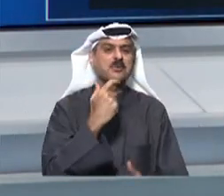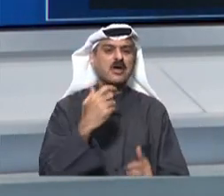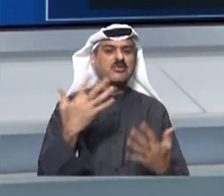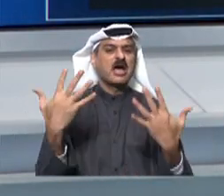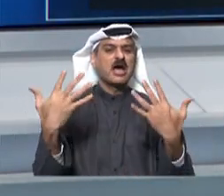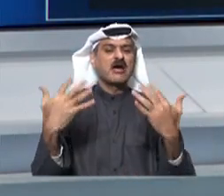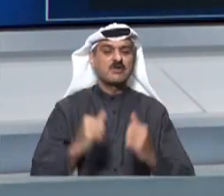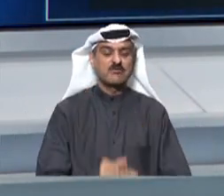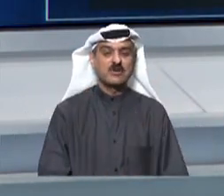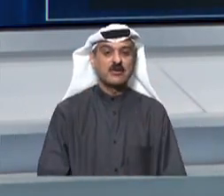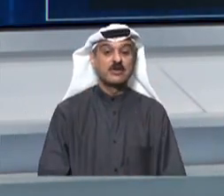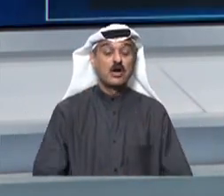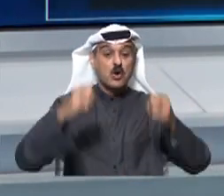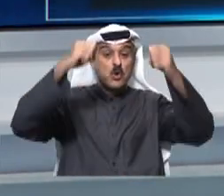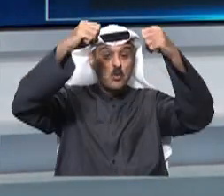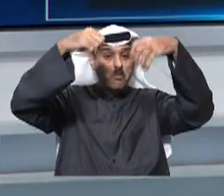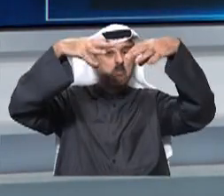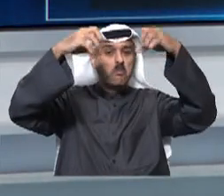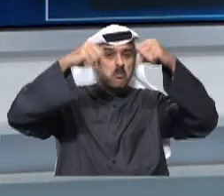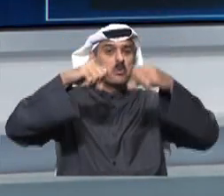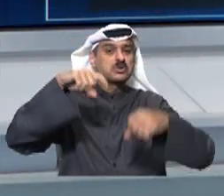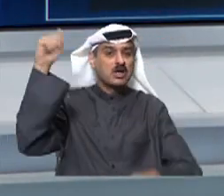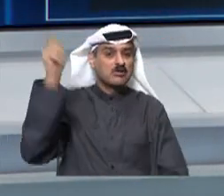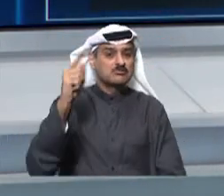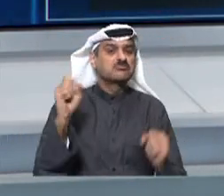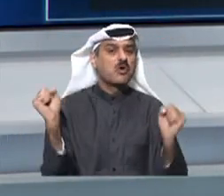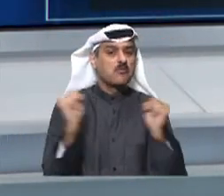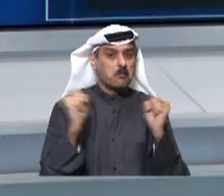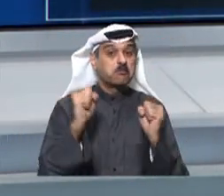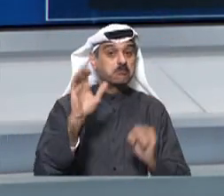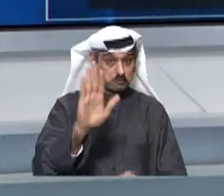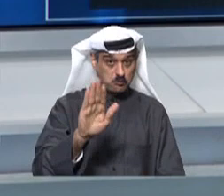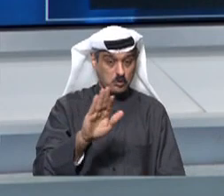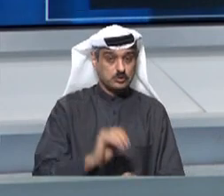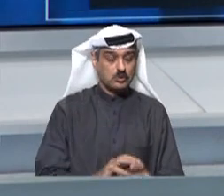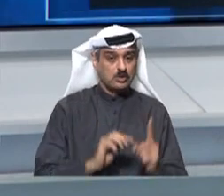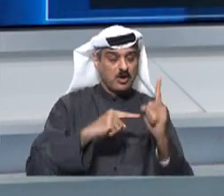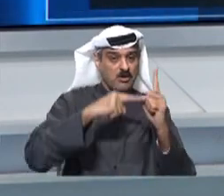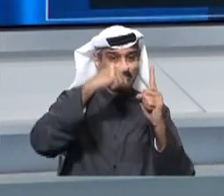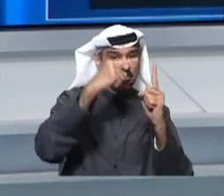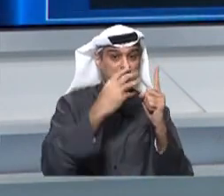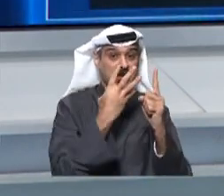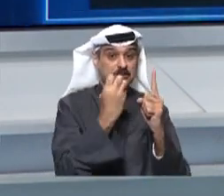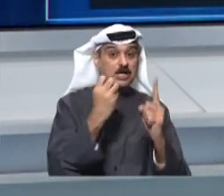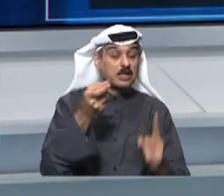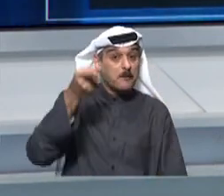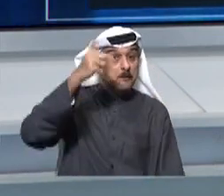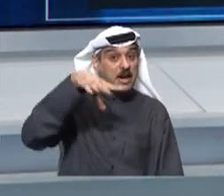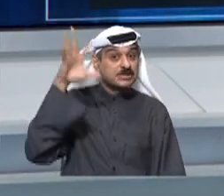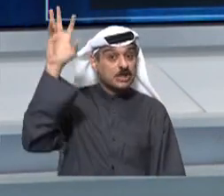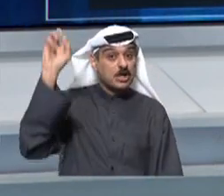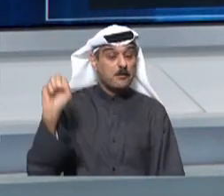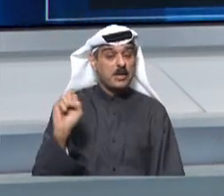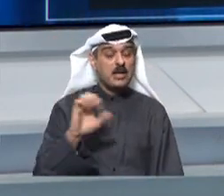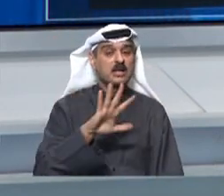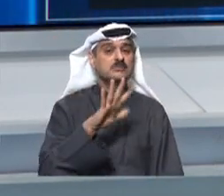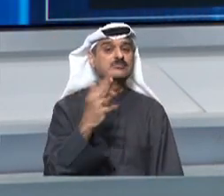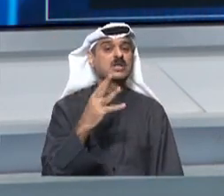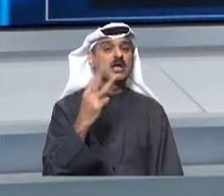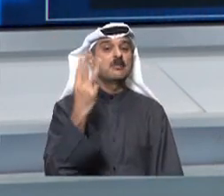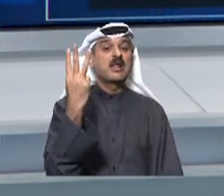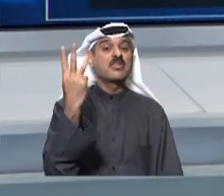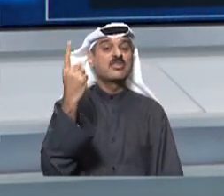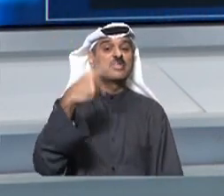فرص الأمطار المتفرقة اللي قد تكون رعدية على بعض المناطق، ودرجات الحرارة المتوقعة في مساء يوم الغد قد تصل ما بين 13